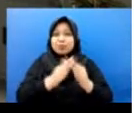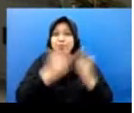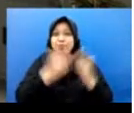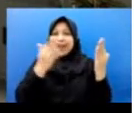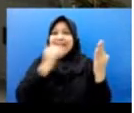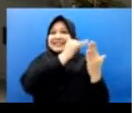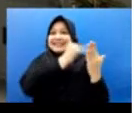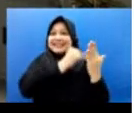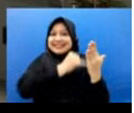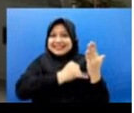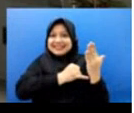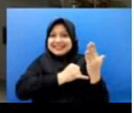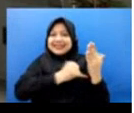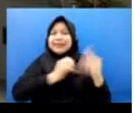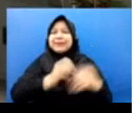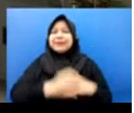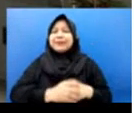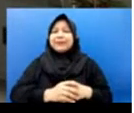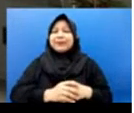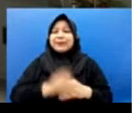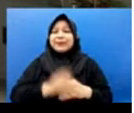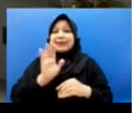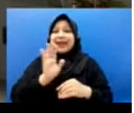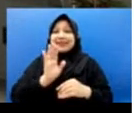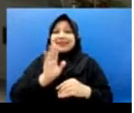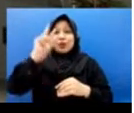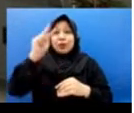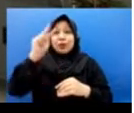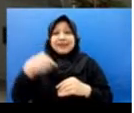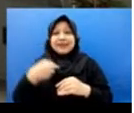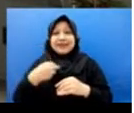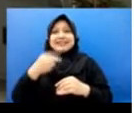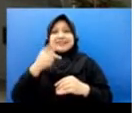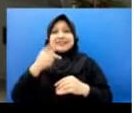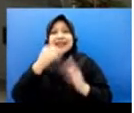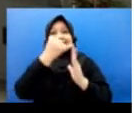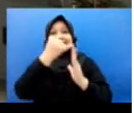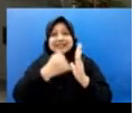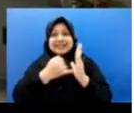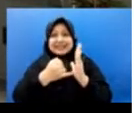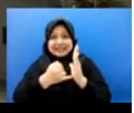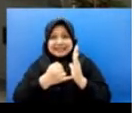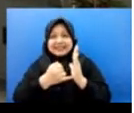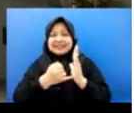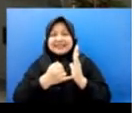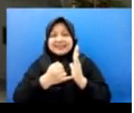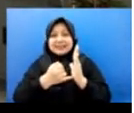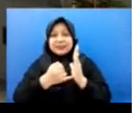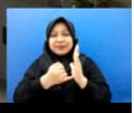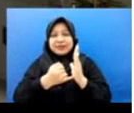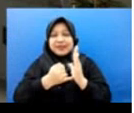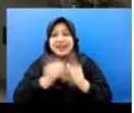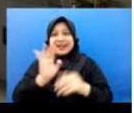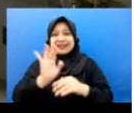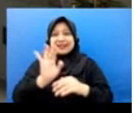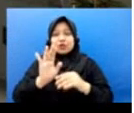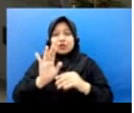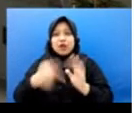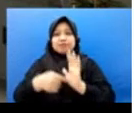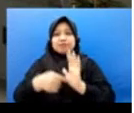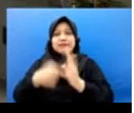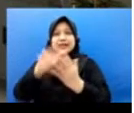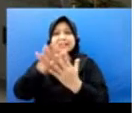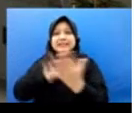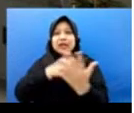lihat refleksi tersebut dan juga diisi, saya juga akan memberikan beberapa jadwal yang terkait dengan